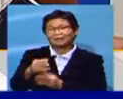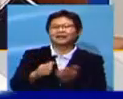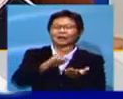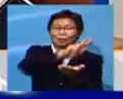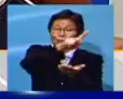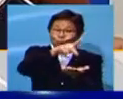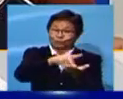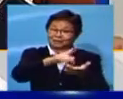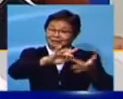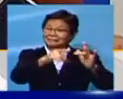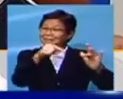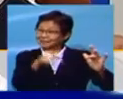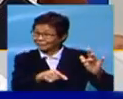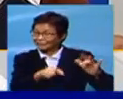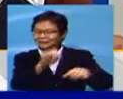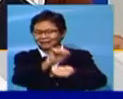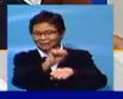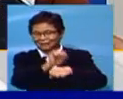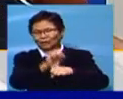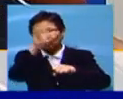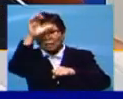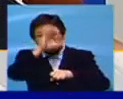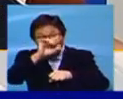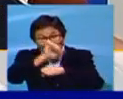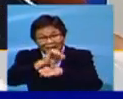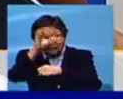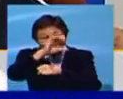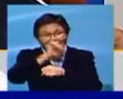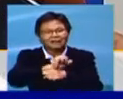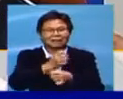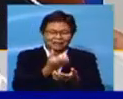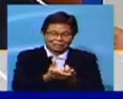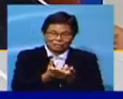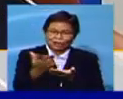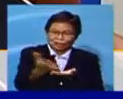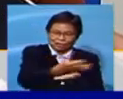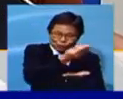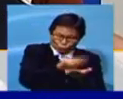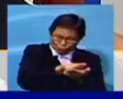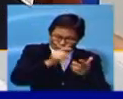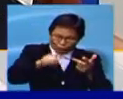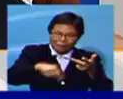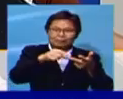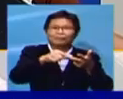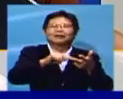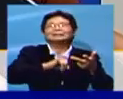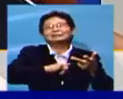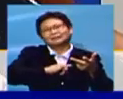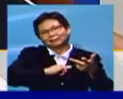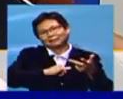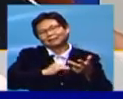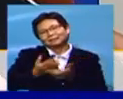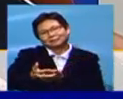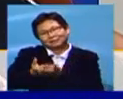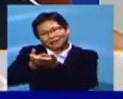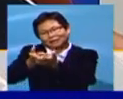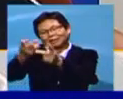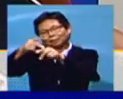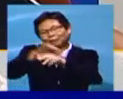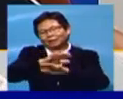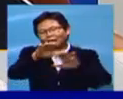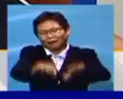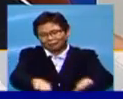internet ini kerja kita boleh cari ekonomi kita boleh Jana maka saya cadangkan kepada